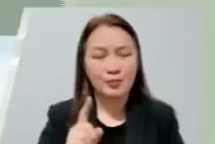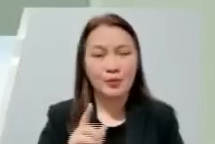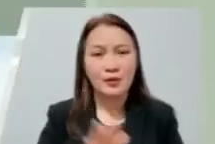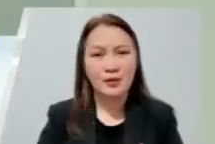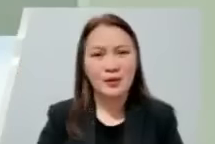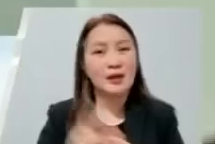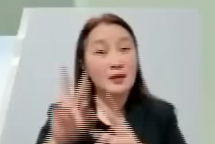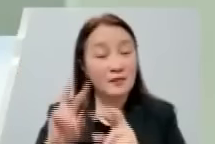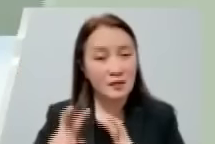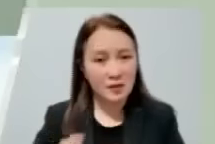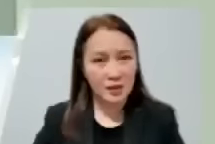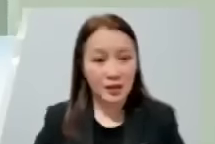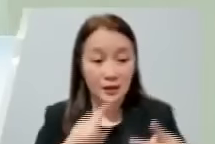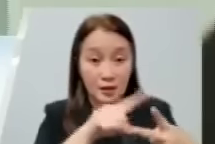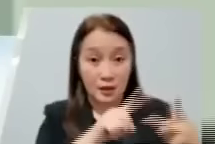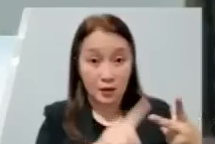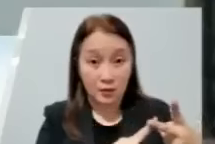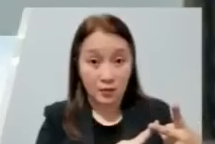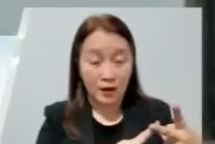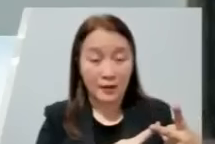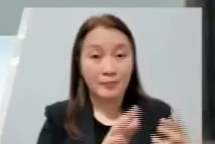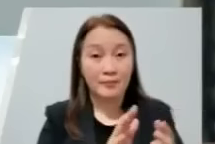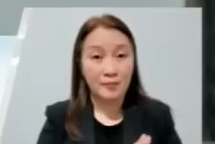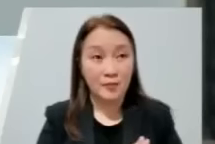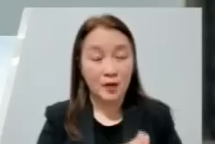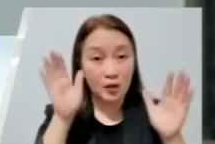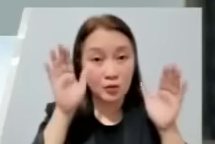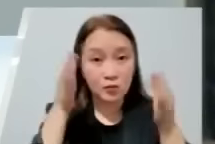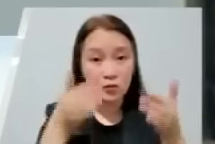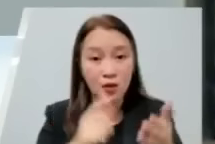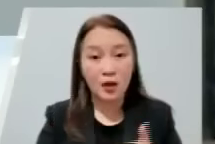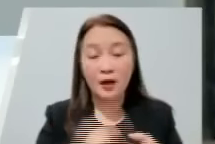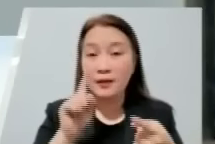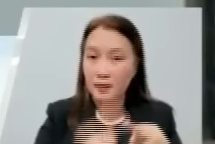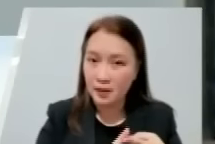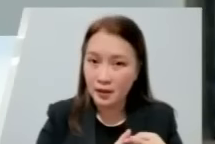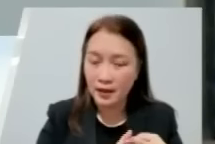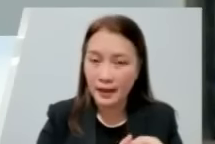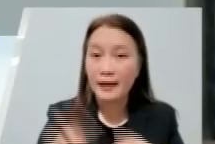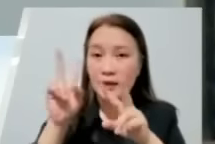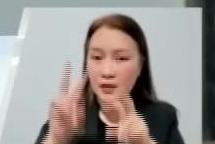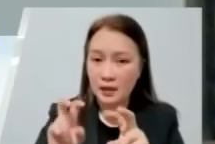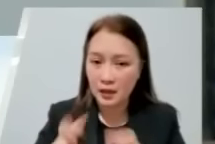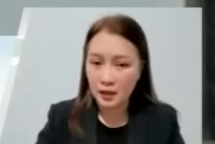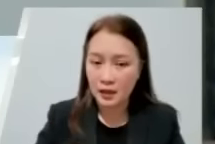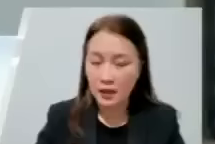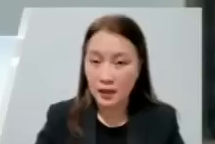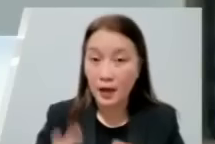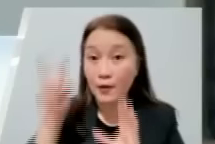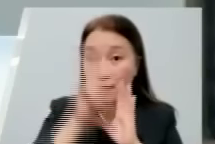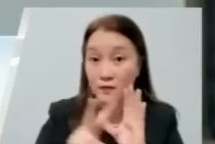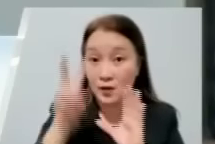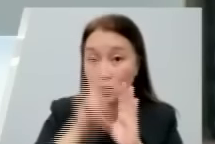ang kanilang magiging pagtatanong kay VP Sara. Ang iniimbestigahan namin, yung video clips where